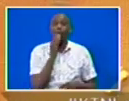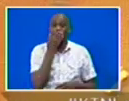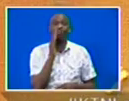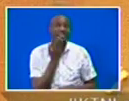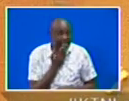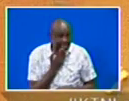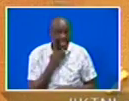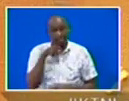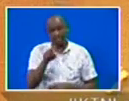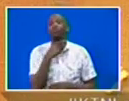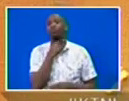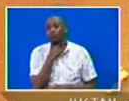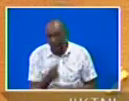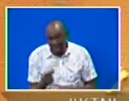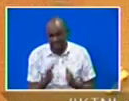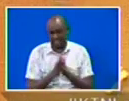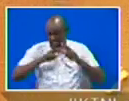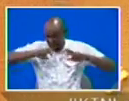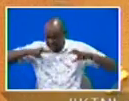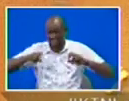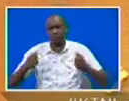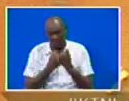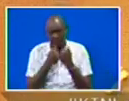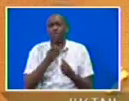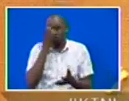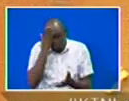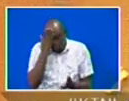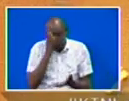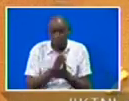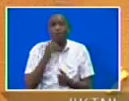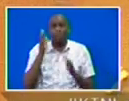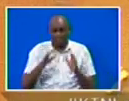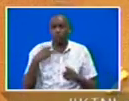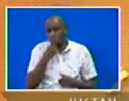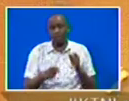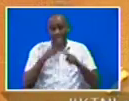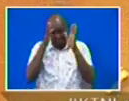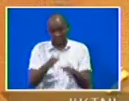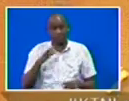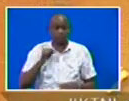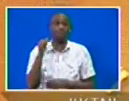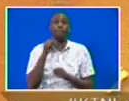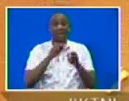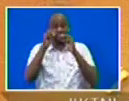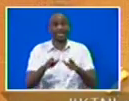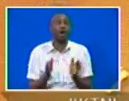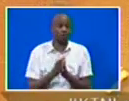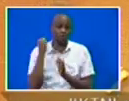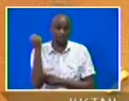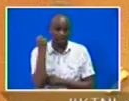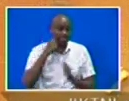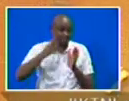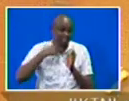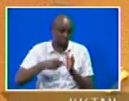Mudavadi amewataka ama ametaka uchunguzi kufanywa ili kubaini waliomuua Ronald Lubia, ambaye ni meneja ama alikuwa meneja wa kampuni